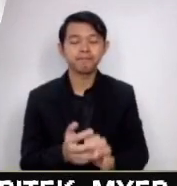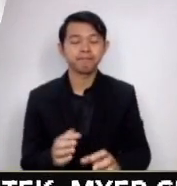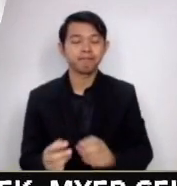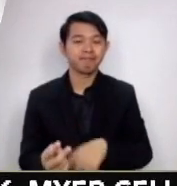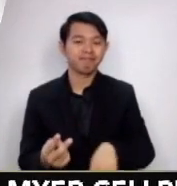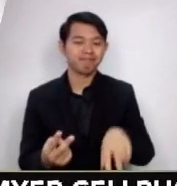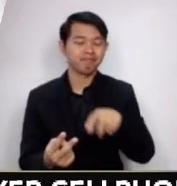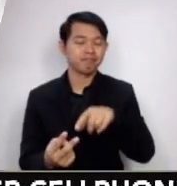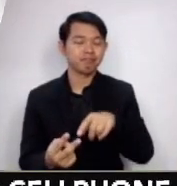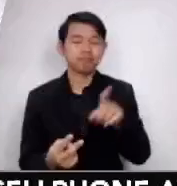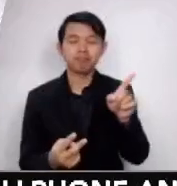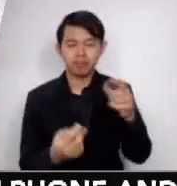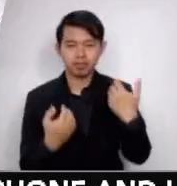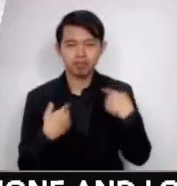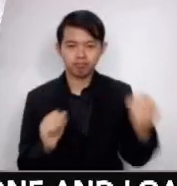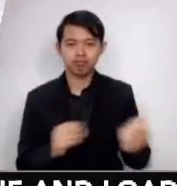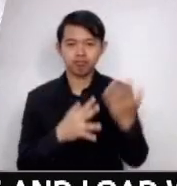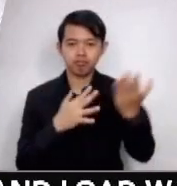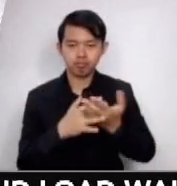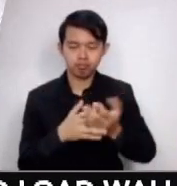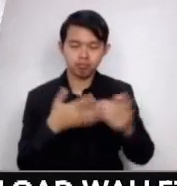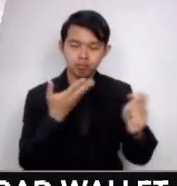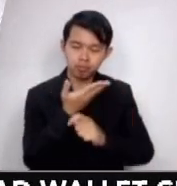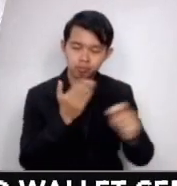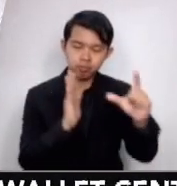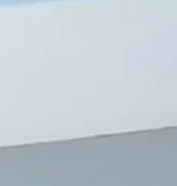sa Comprehensive Dangerous Drugs Act.